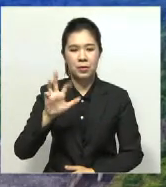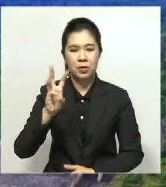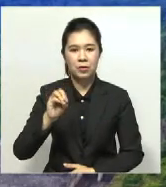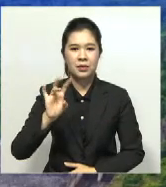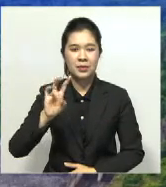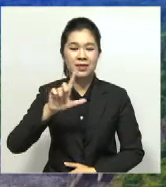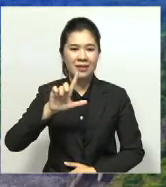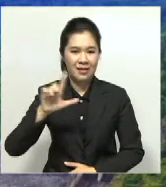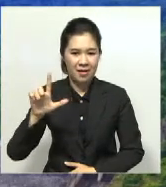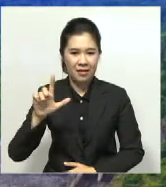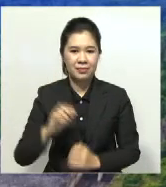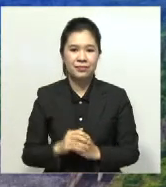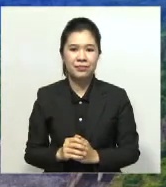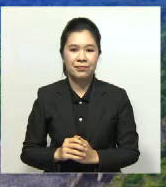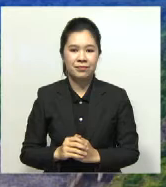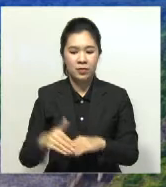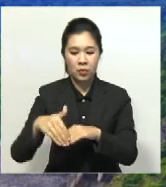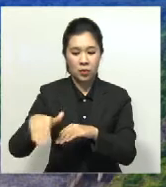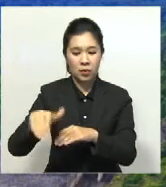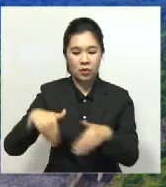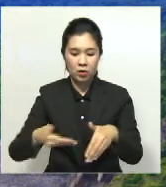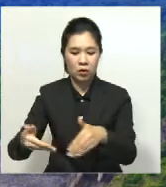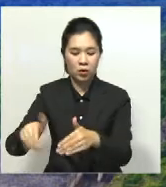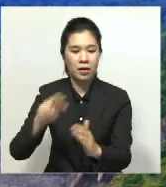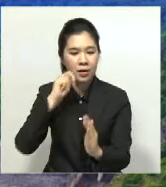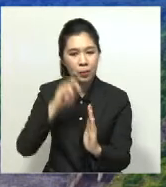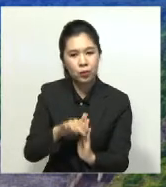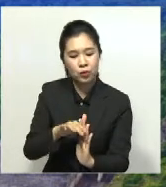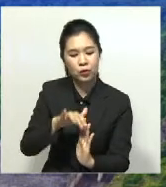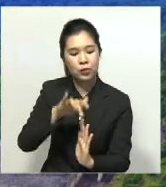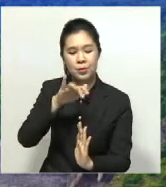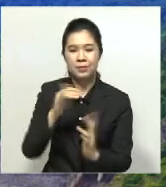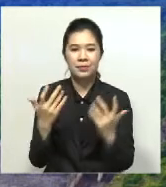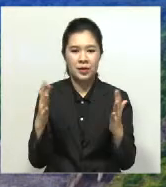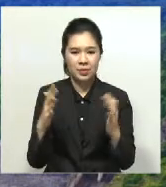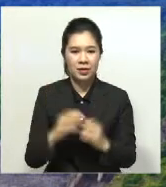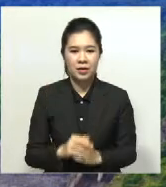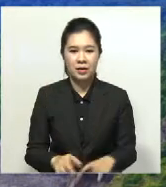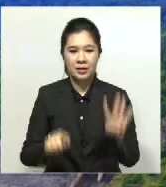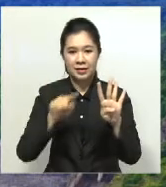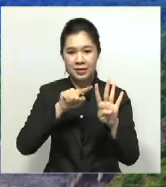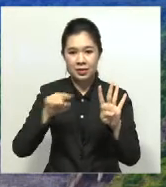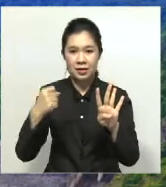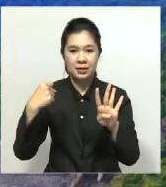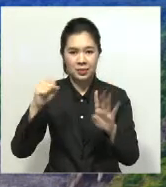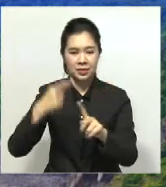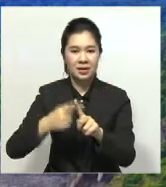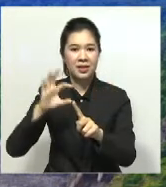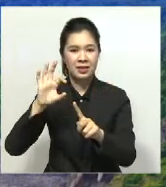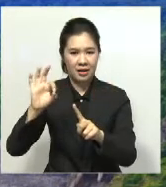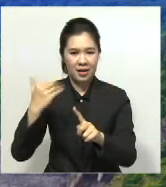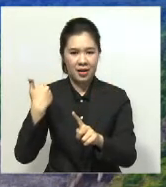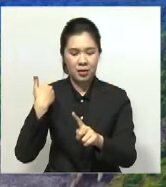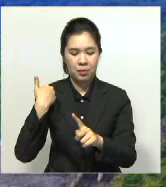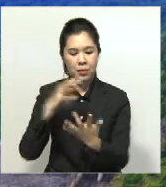8,367 ล้านลูกบาศก์เมตรพื้นที่ท้ายน้ำไม่มีน้ำสูงกว่าระดับตลิ่งและตั้งแต่วันที่ 4-10 กันยายนนะคะจะ